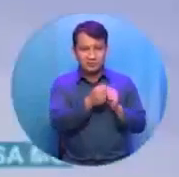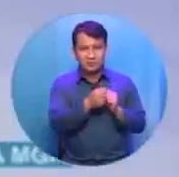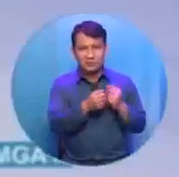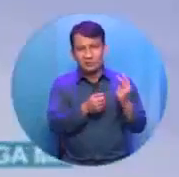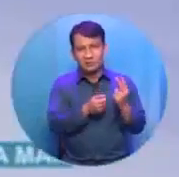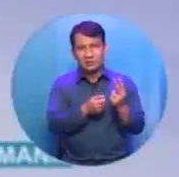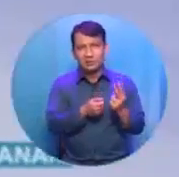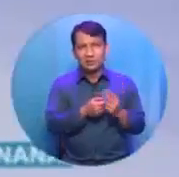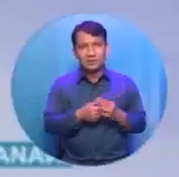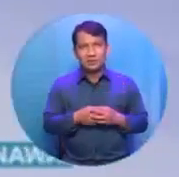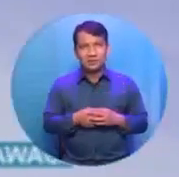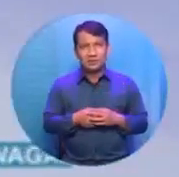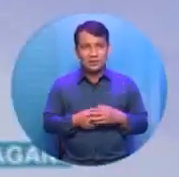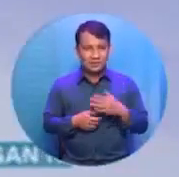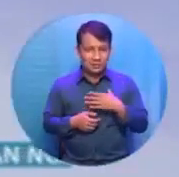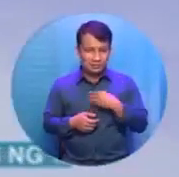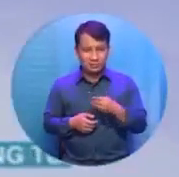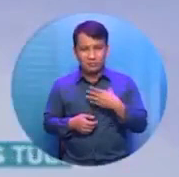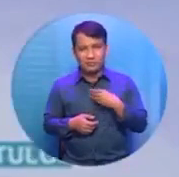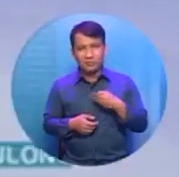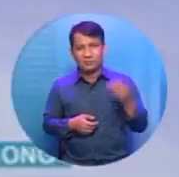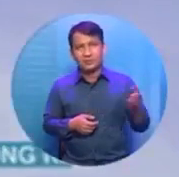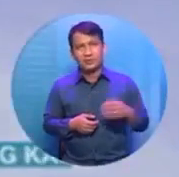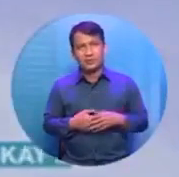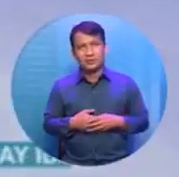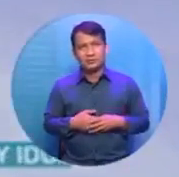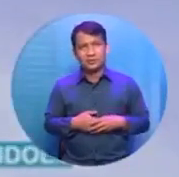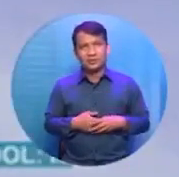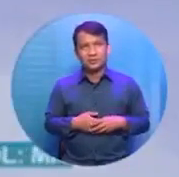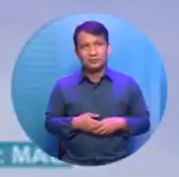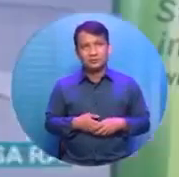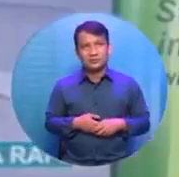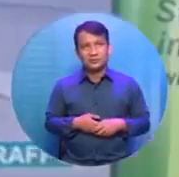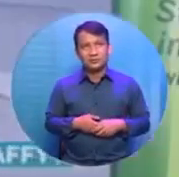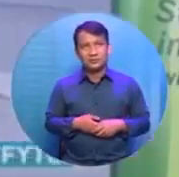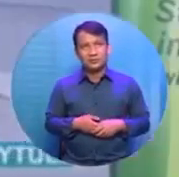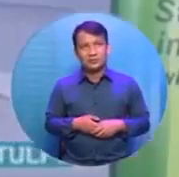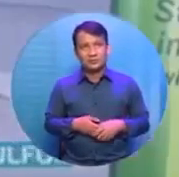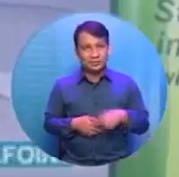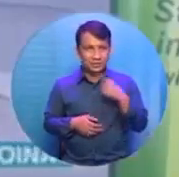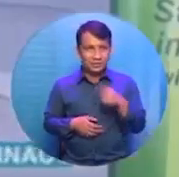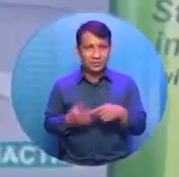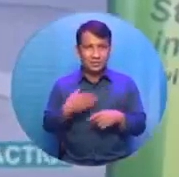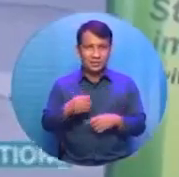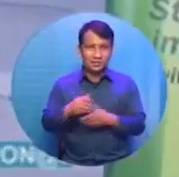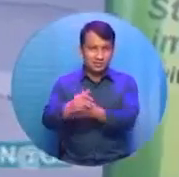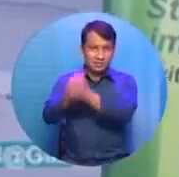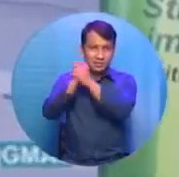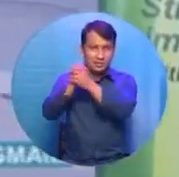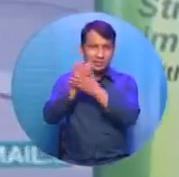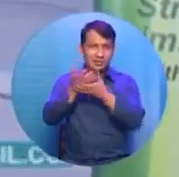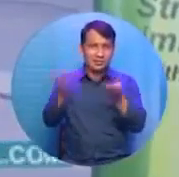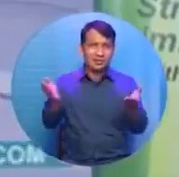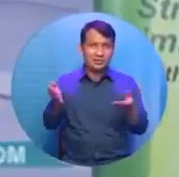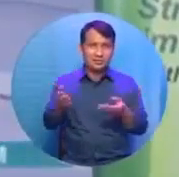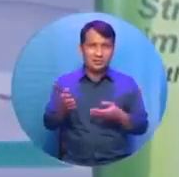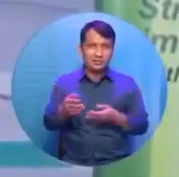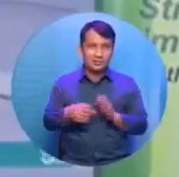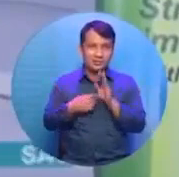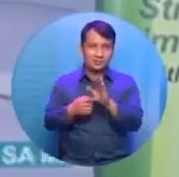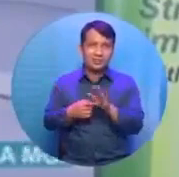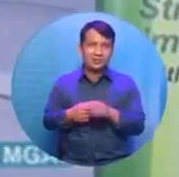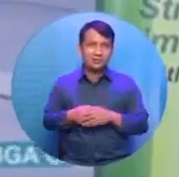sir? Dalawang nakaway po yan, sir. Dalawang nakaway po. Thank you very much. Panalo ka na ng 20,000